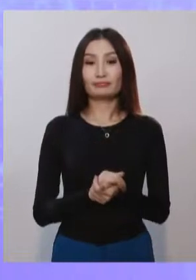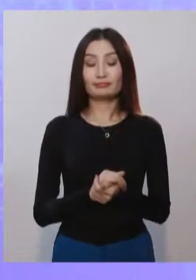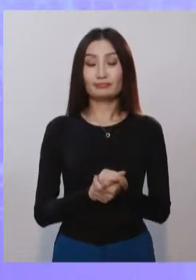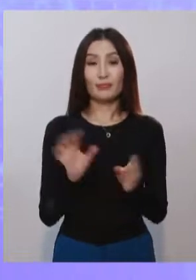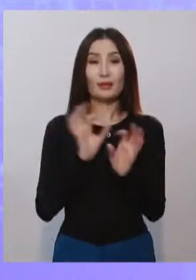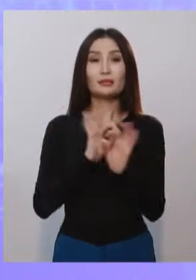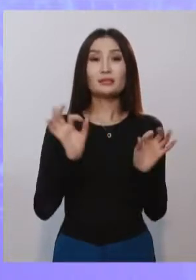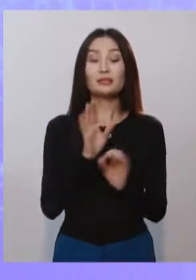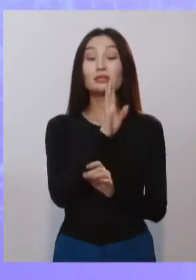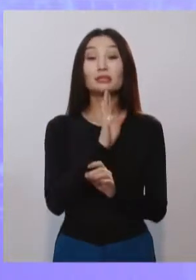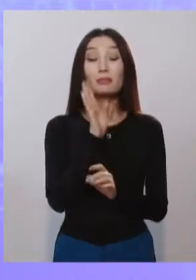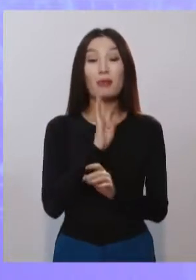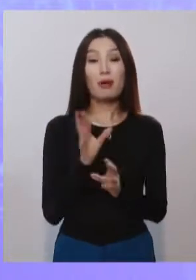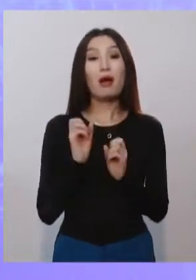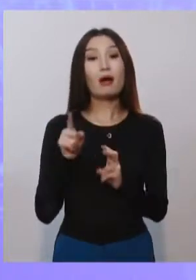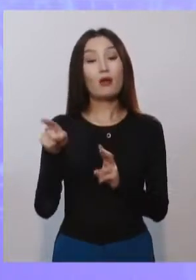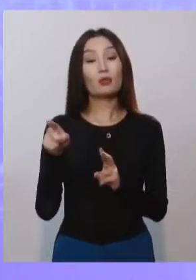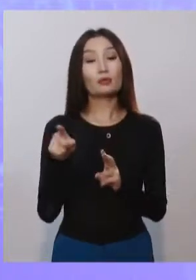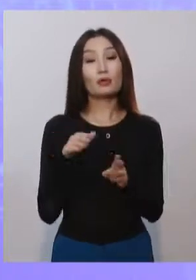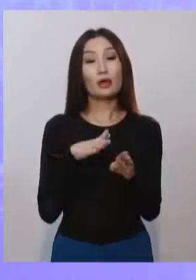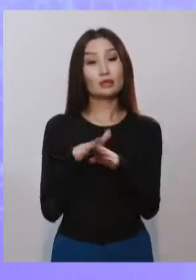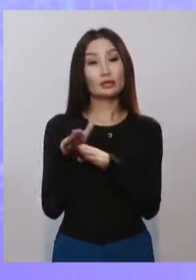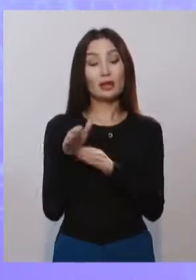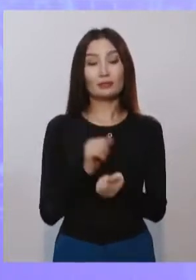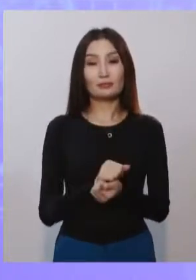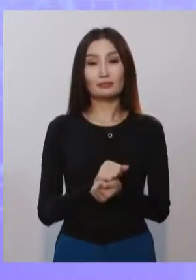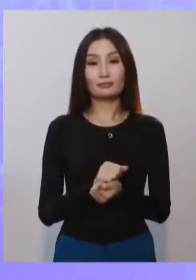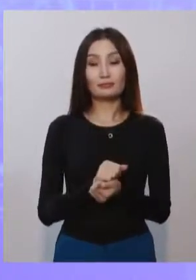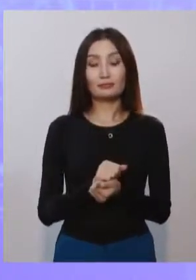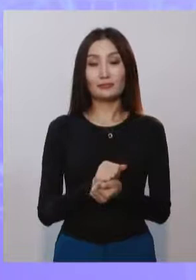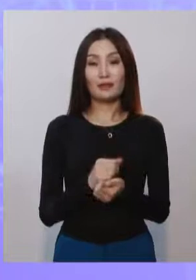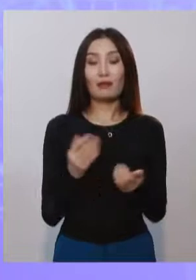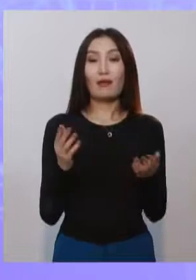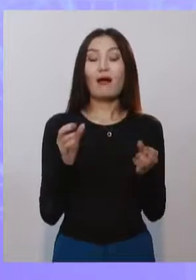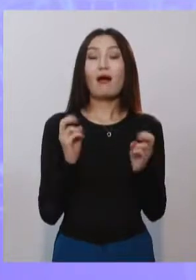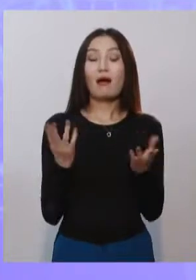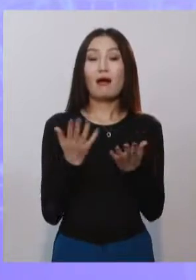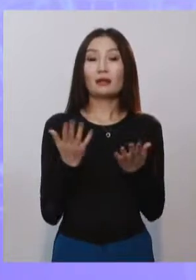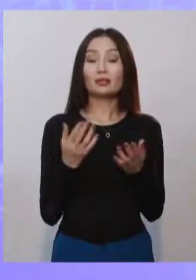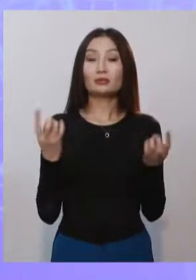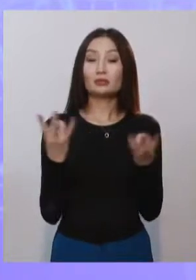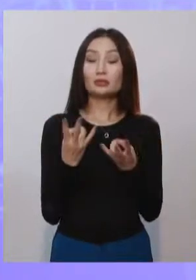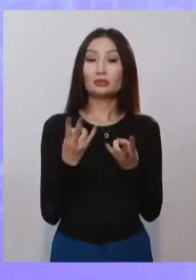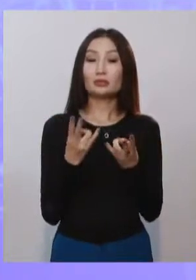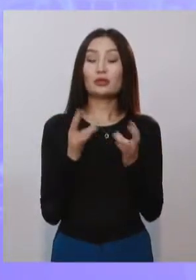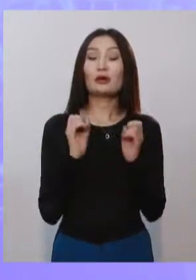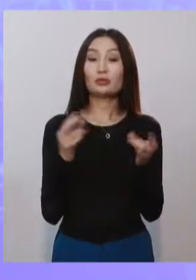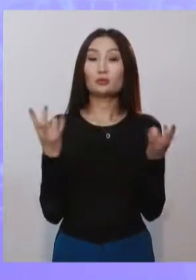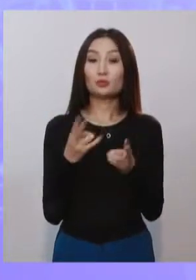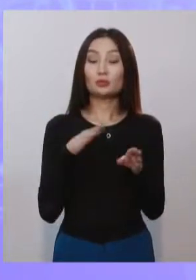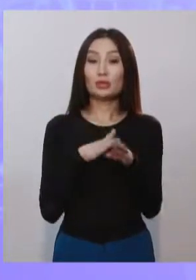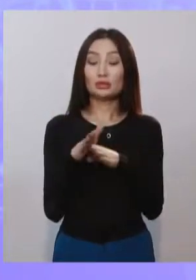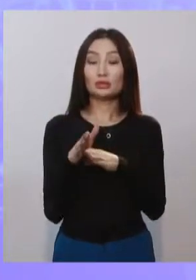расскажите маме как он решал каким действием нужно решать задачу